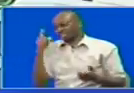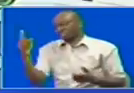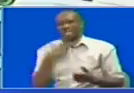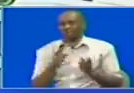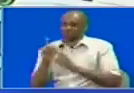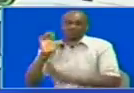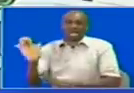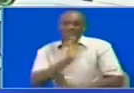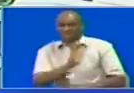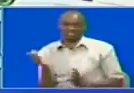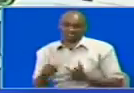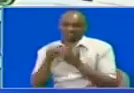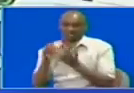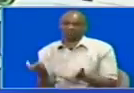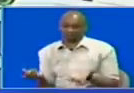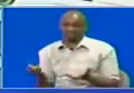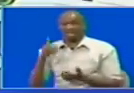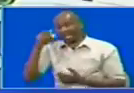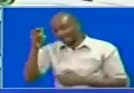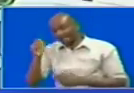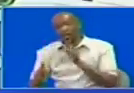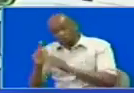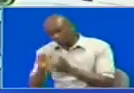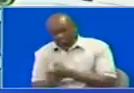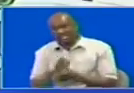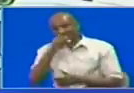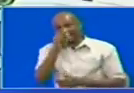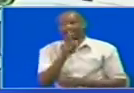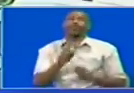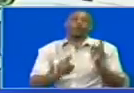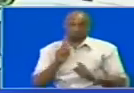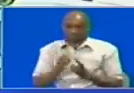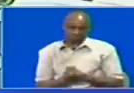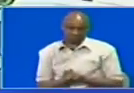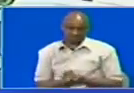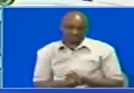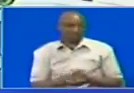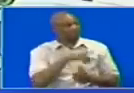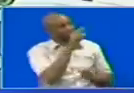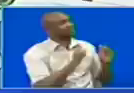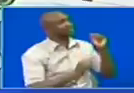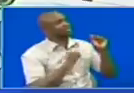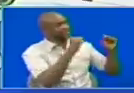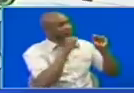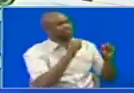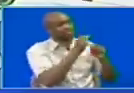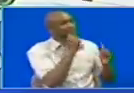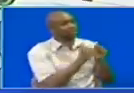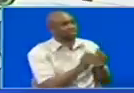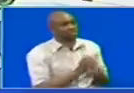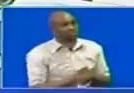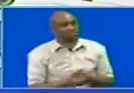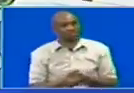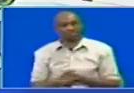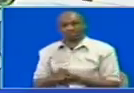wake. Uh-huh. Kadenge ni mkali, Dan ni mkali kwangu wote. Unashabikia timu gani ya kimataifa? Kwa